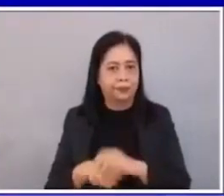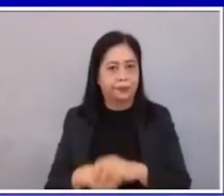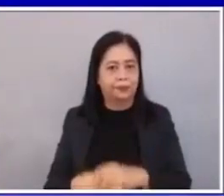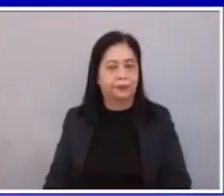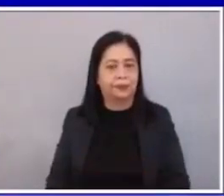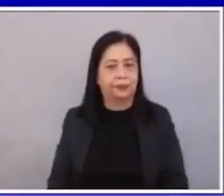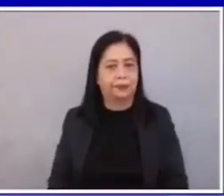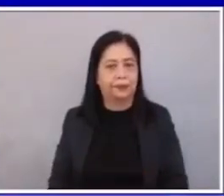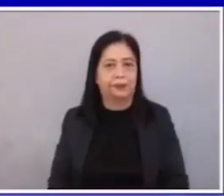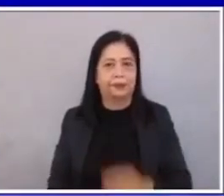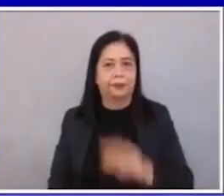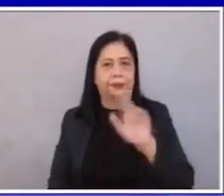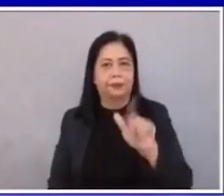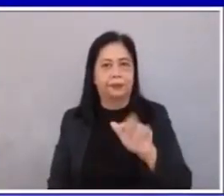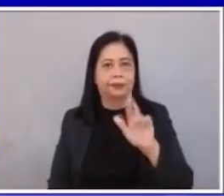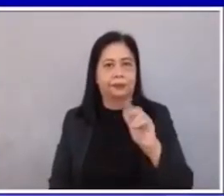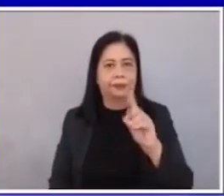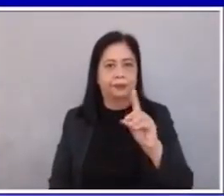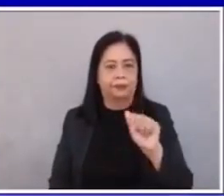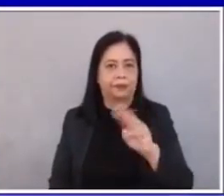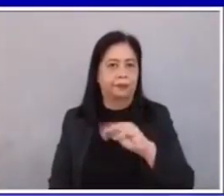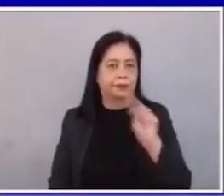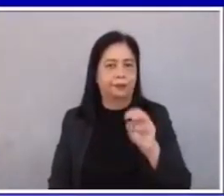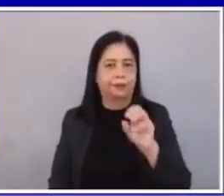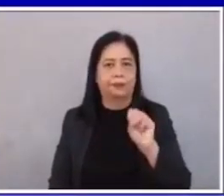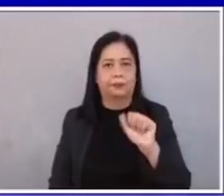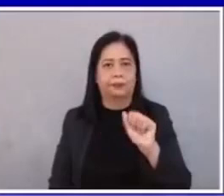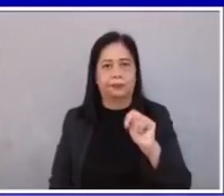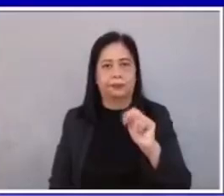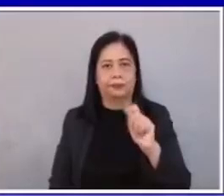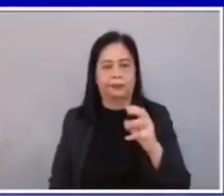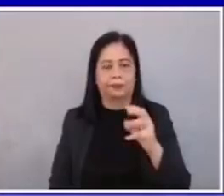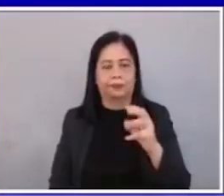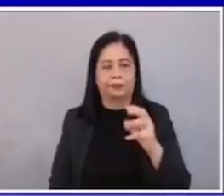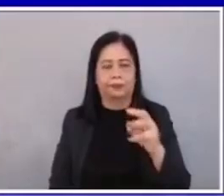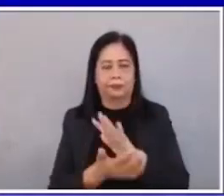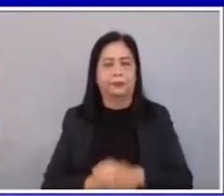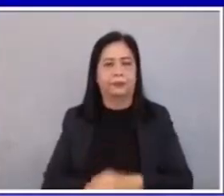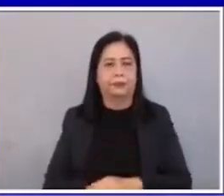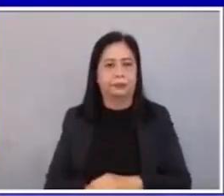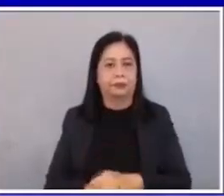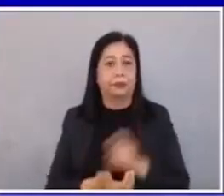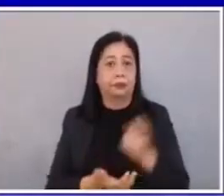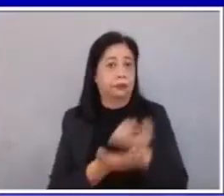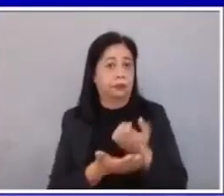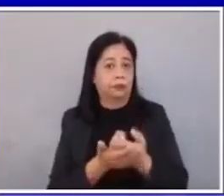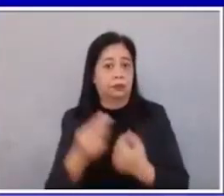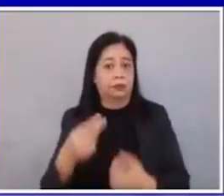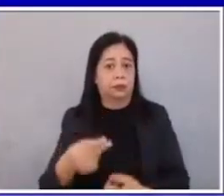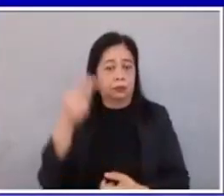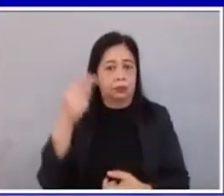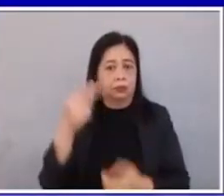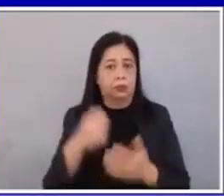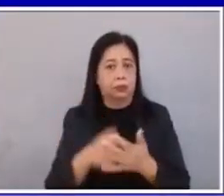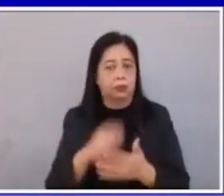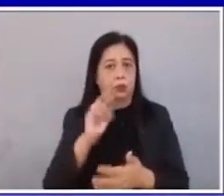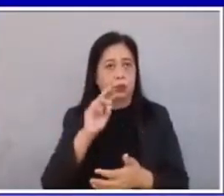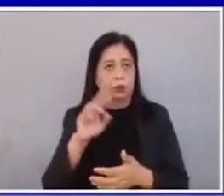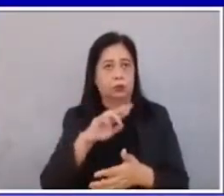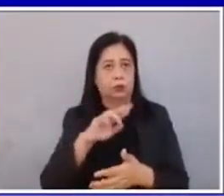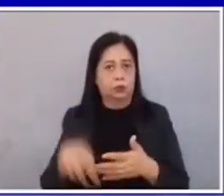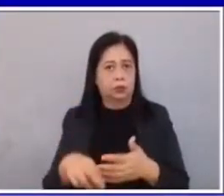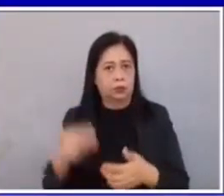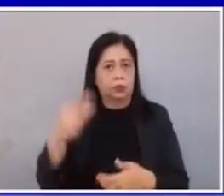July Rada of Manila Standard. An economist said higher inflation will result in higher